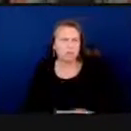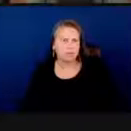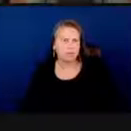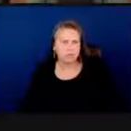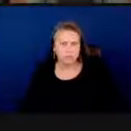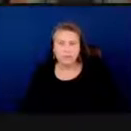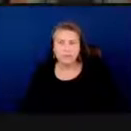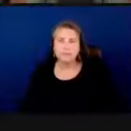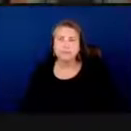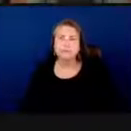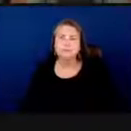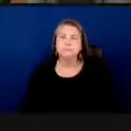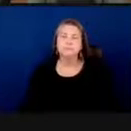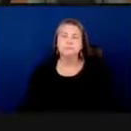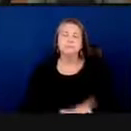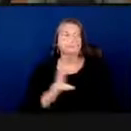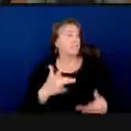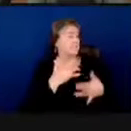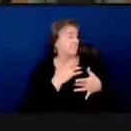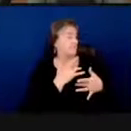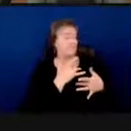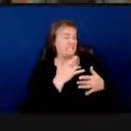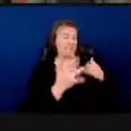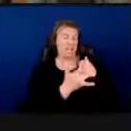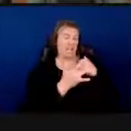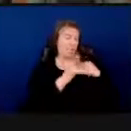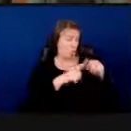do is bring you a recommendation.